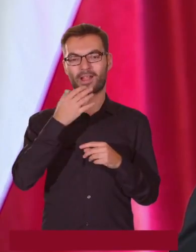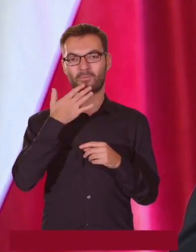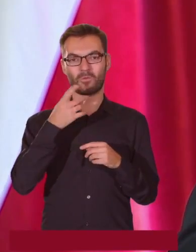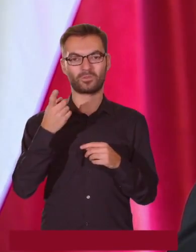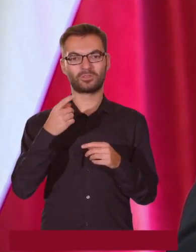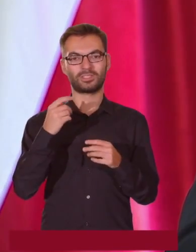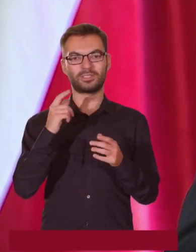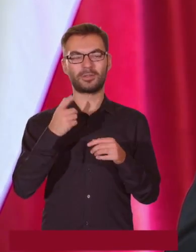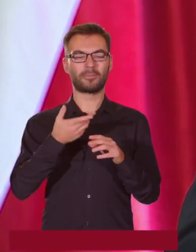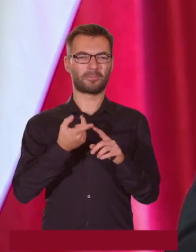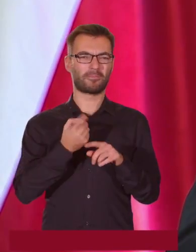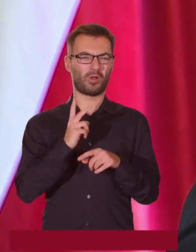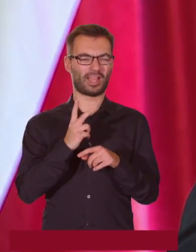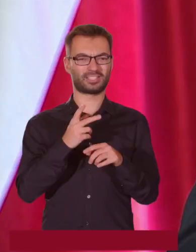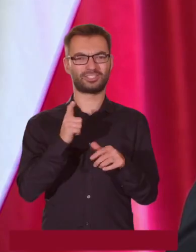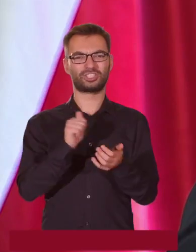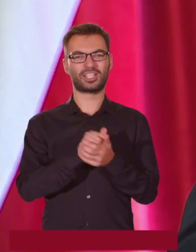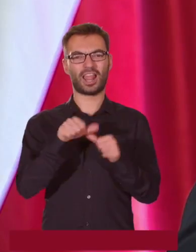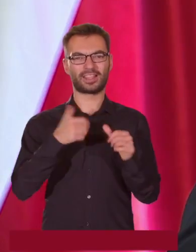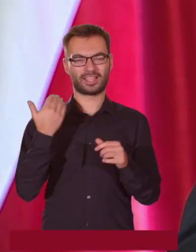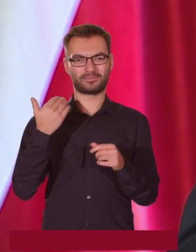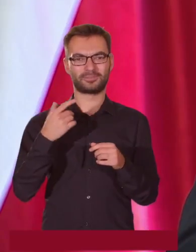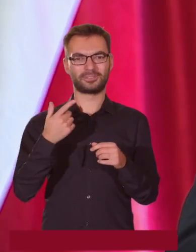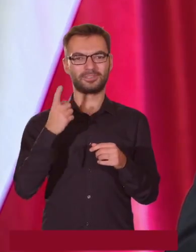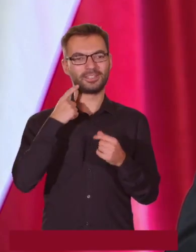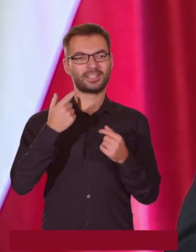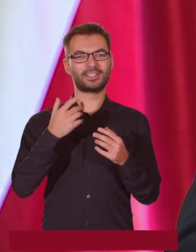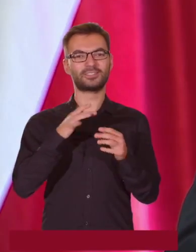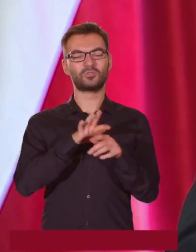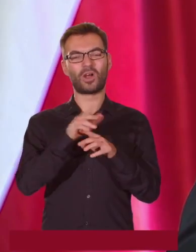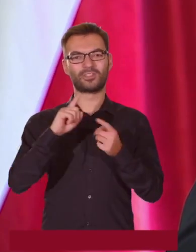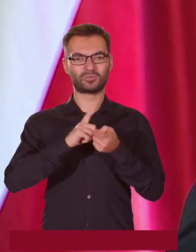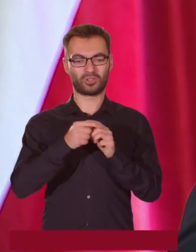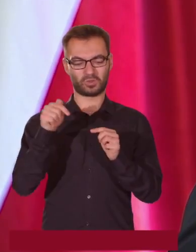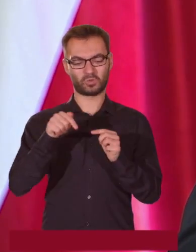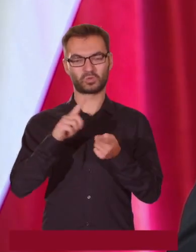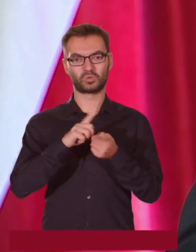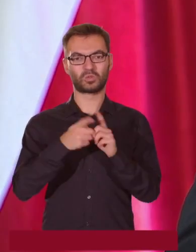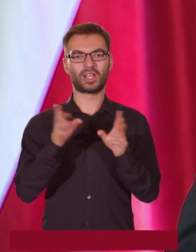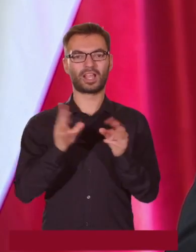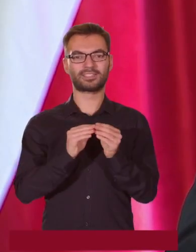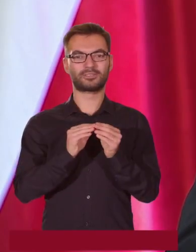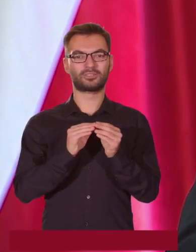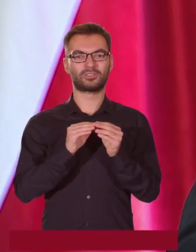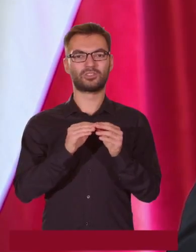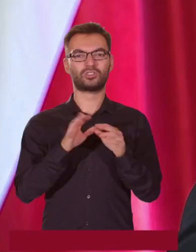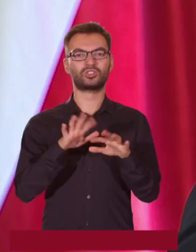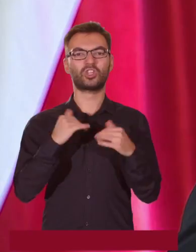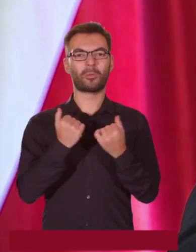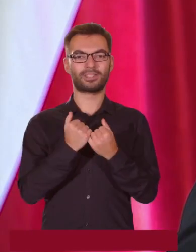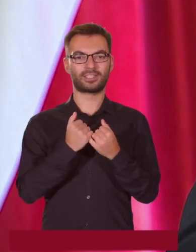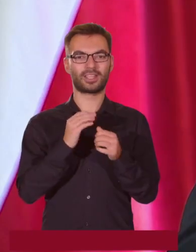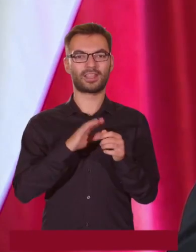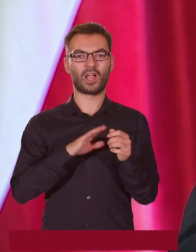podczas pamiętnego spotkania w tym gmachu, spotkania z członkami Zgromadzenia Narodowego, ojciec święty Jan Paweł II, który powiedział,